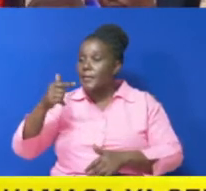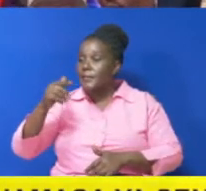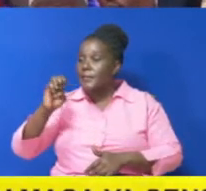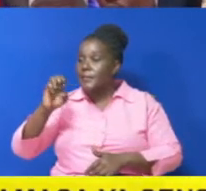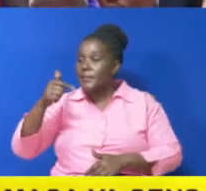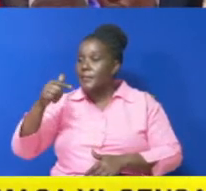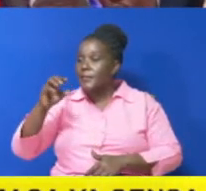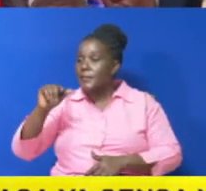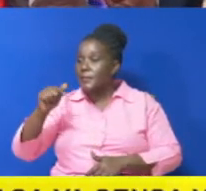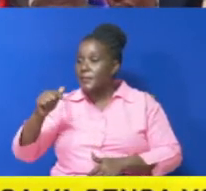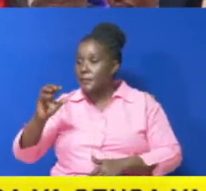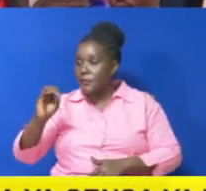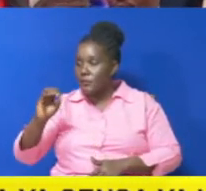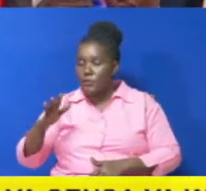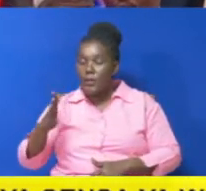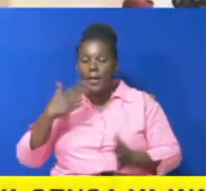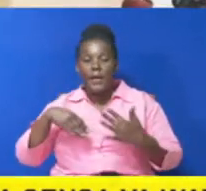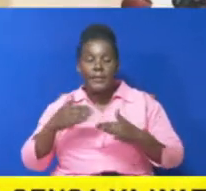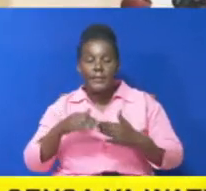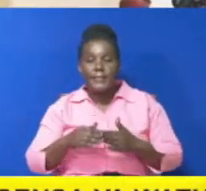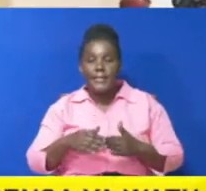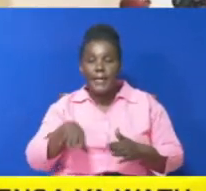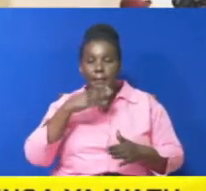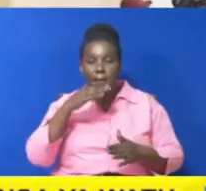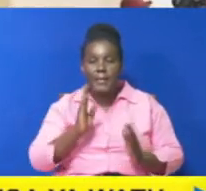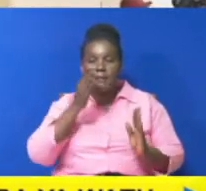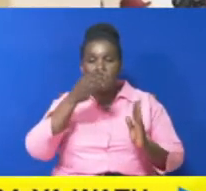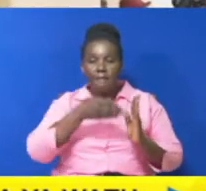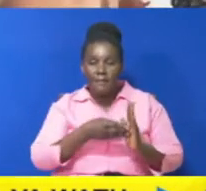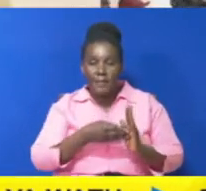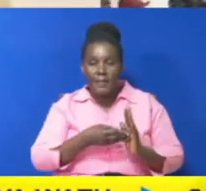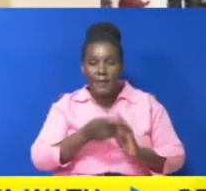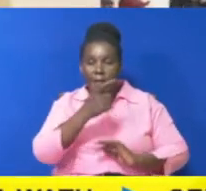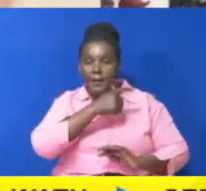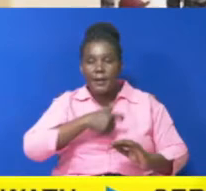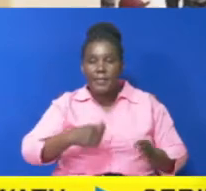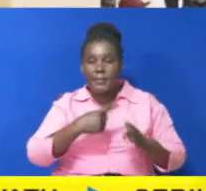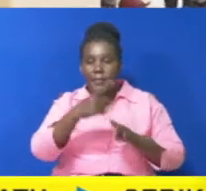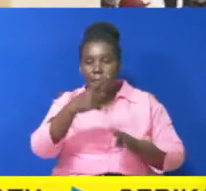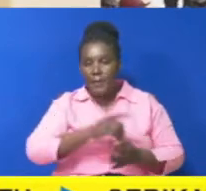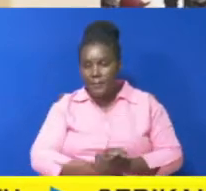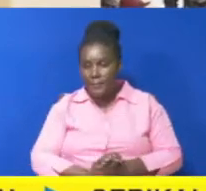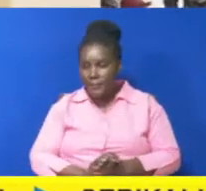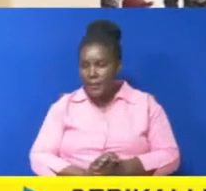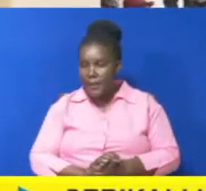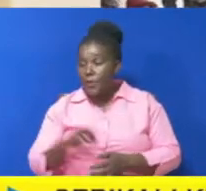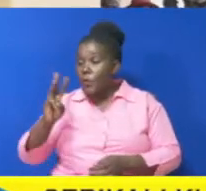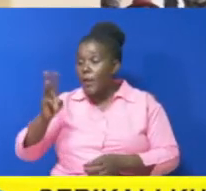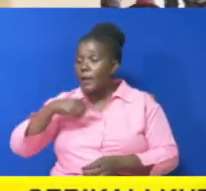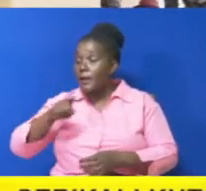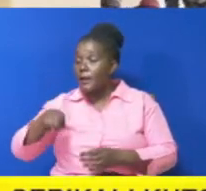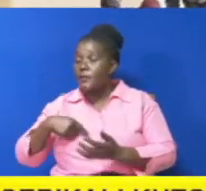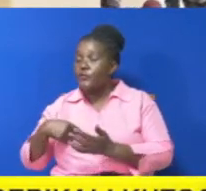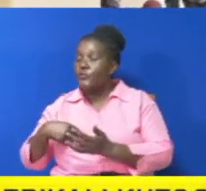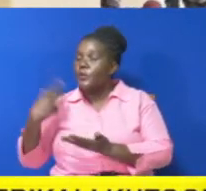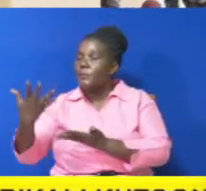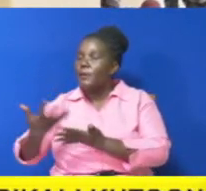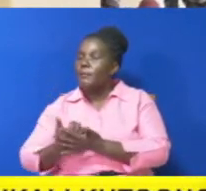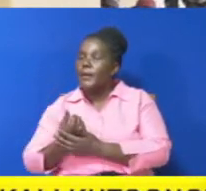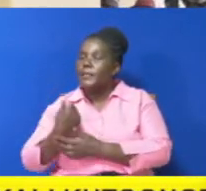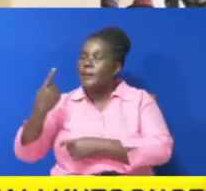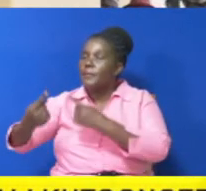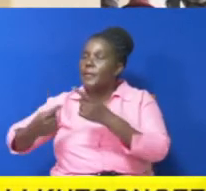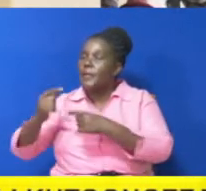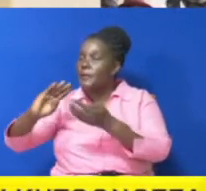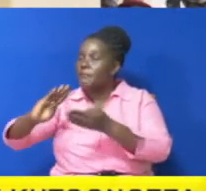katika kuendelea kutatua changamoto za wananchi. Miradi tuliyopata kwa haraka haraka tu, ila yetu ilipata karibu miradi ya shilingi